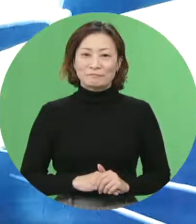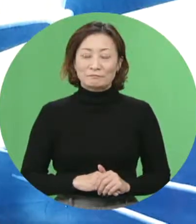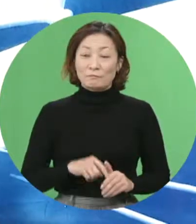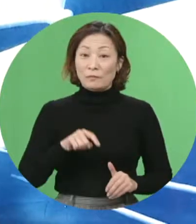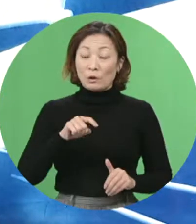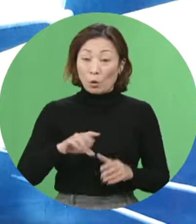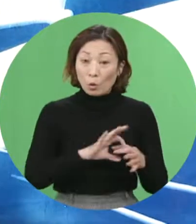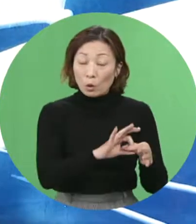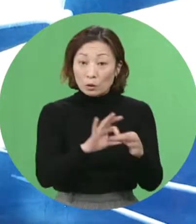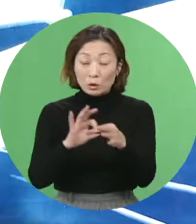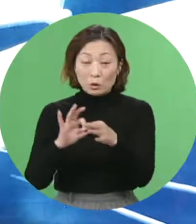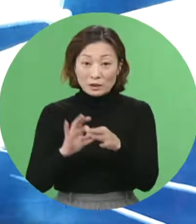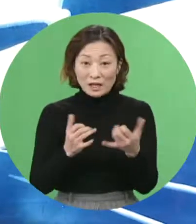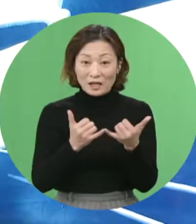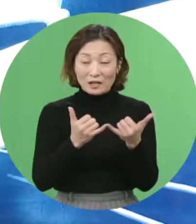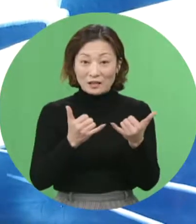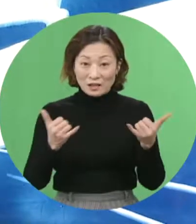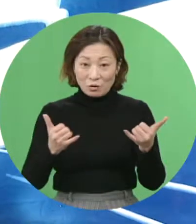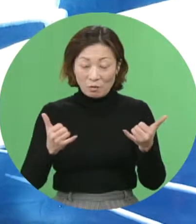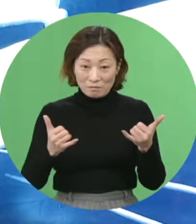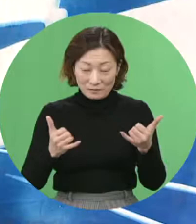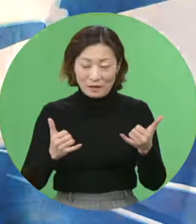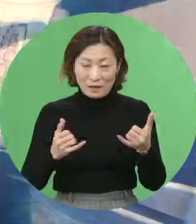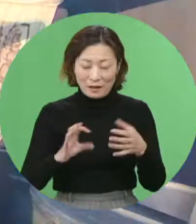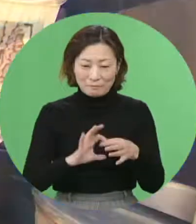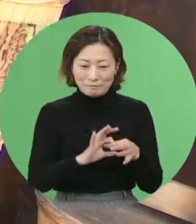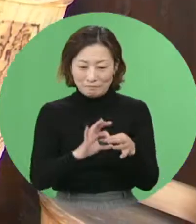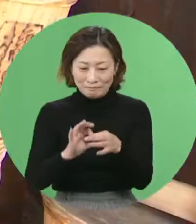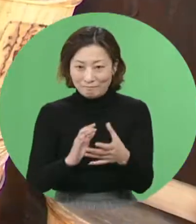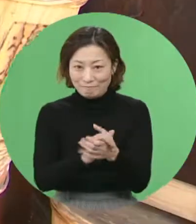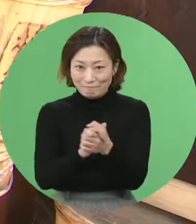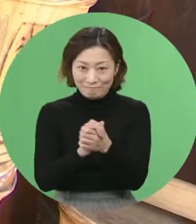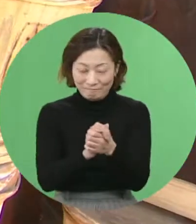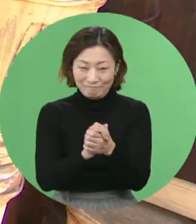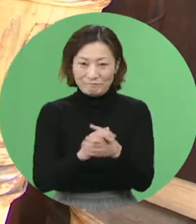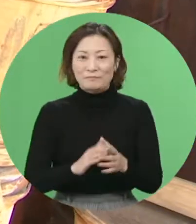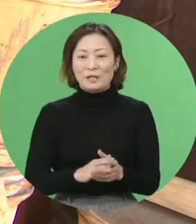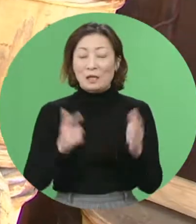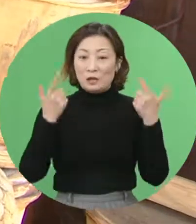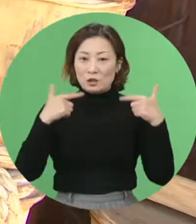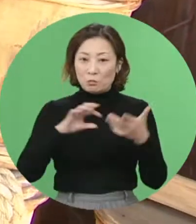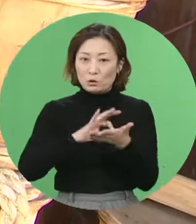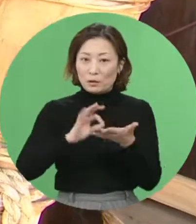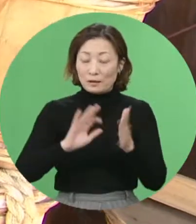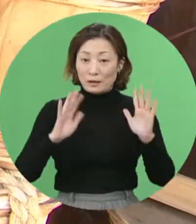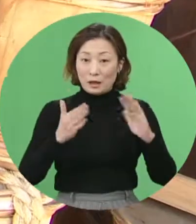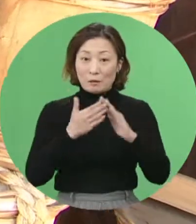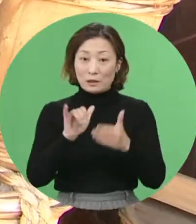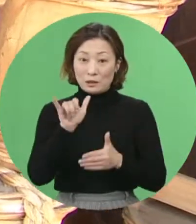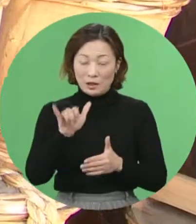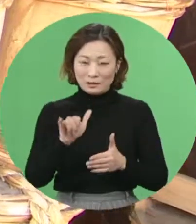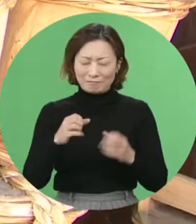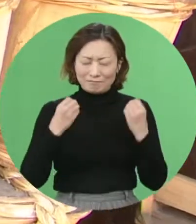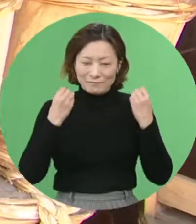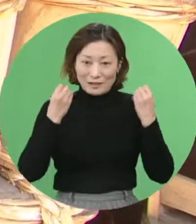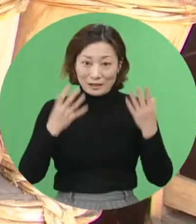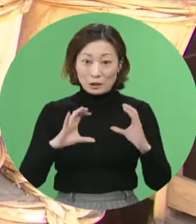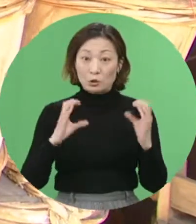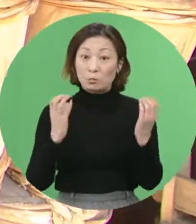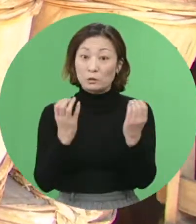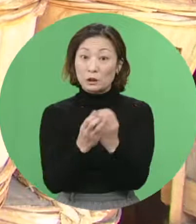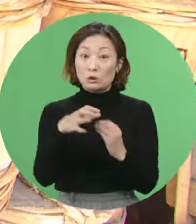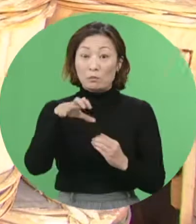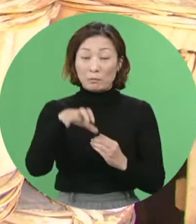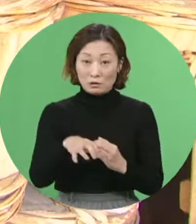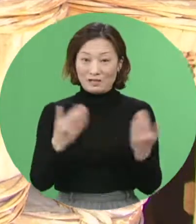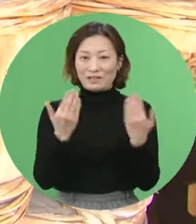ワークショップを通してできた人の輪、普段使われていない町屋が新たなコミュニティの場